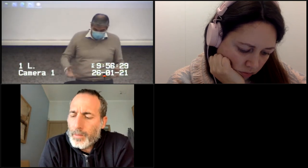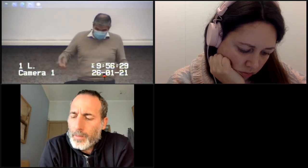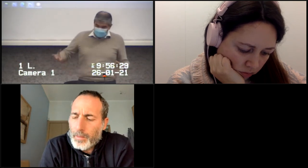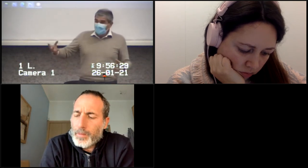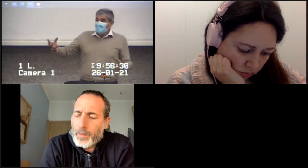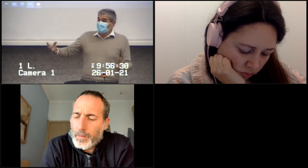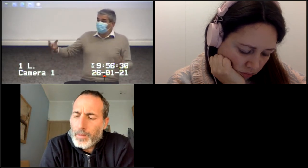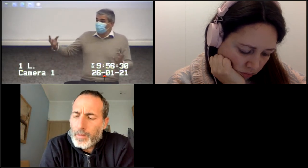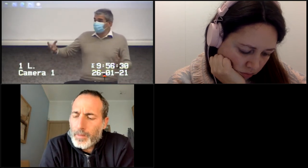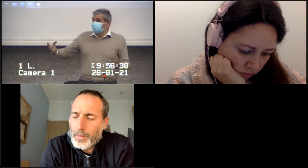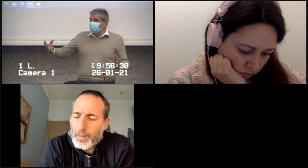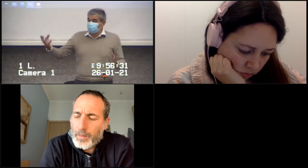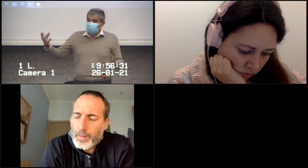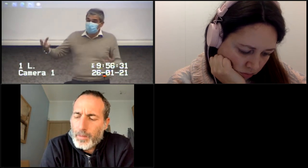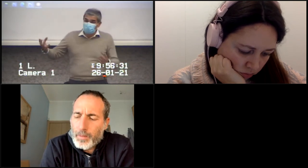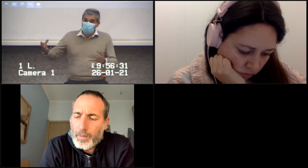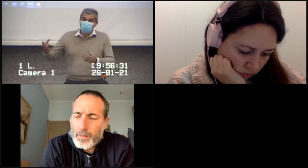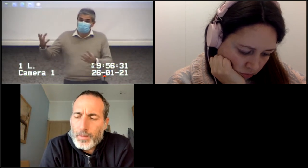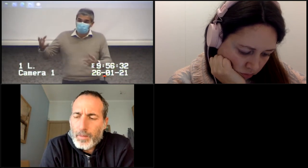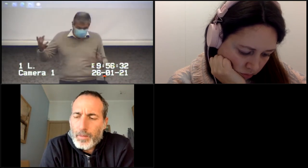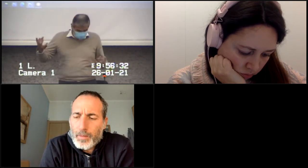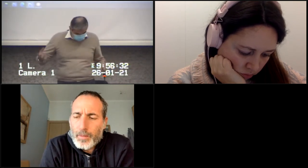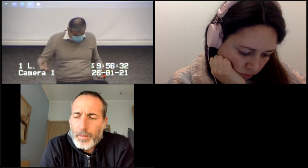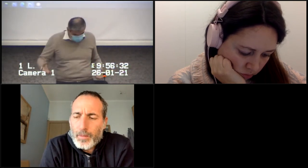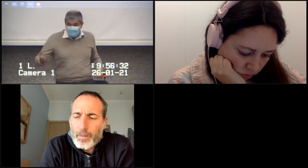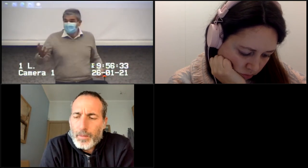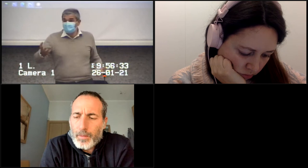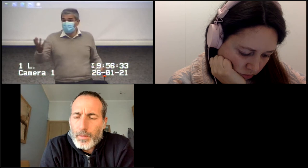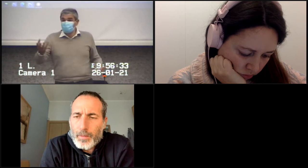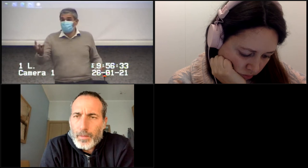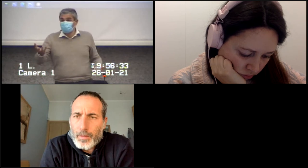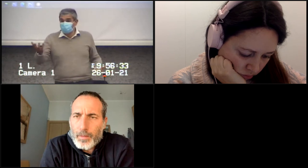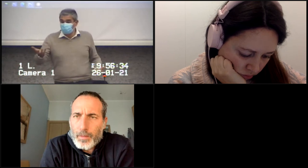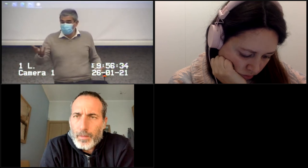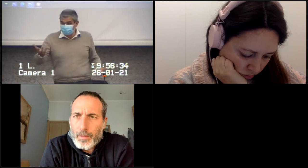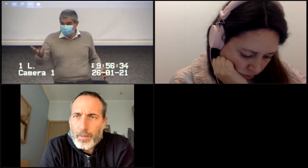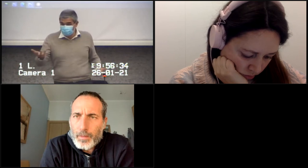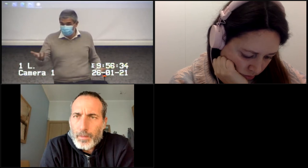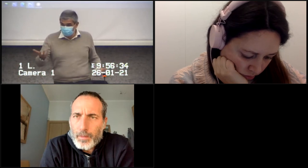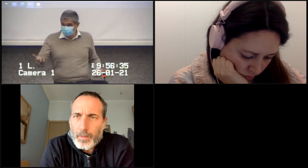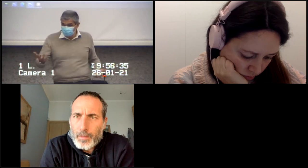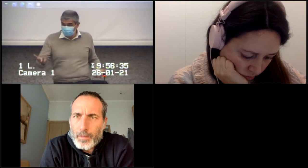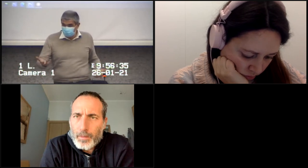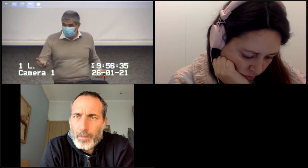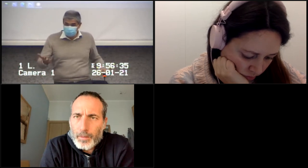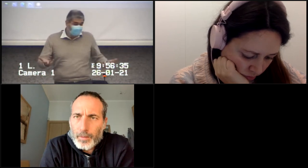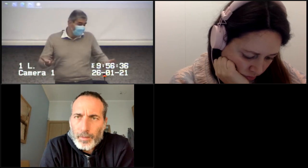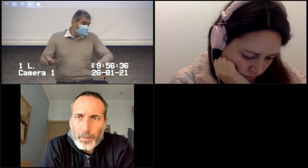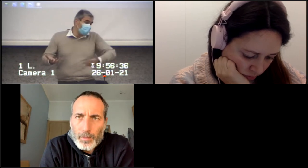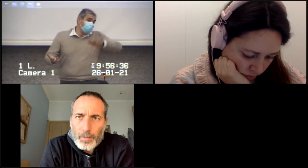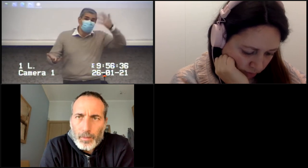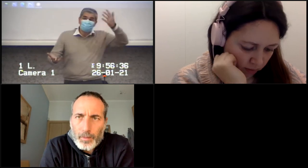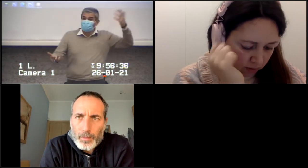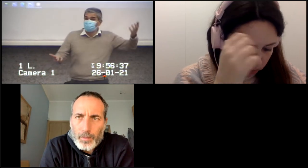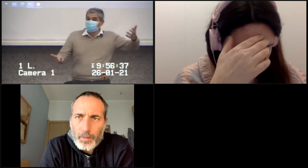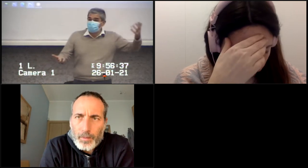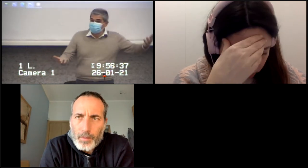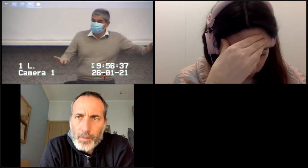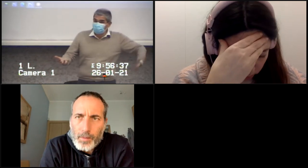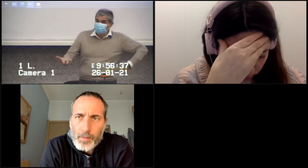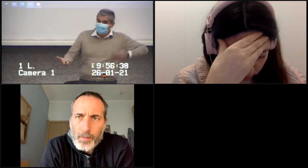era la volontà di lasciare un collegamento tra l'attuale piazza Montanelli e